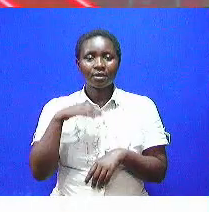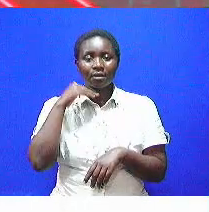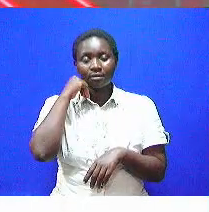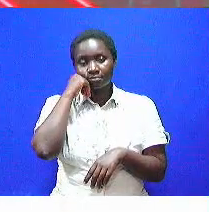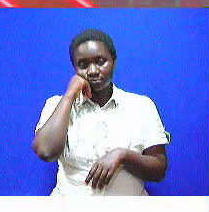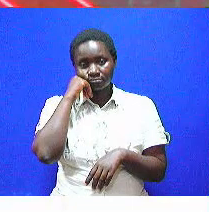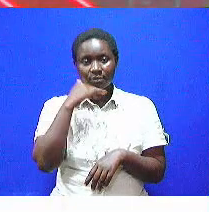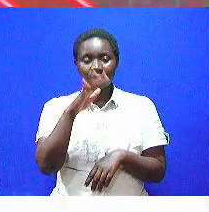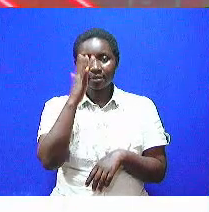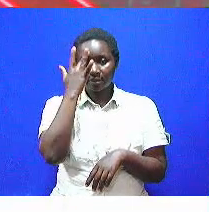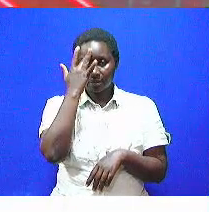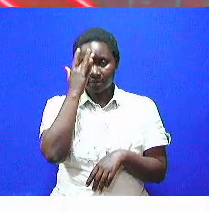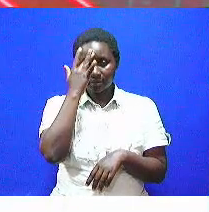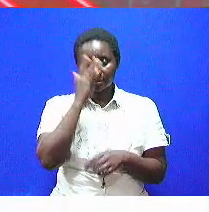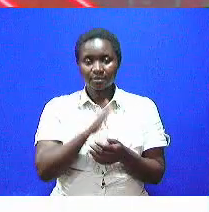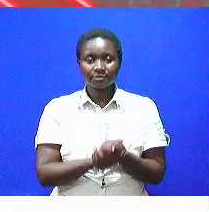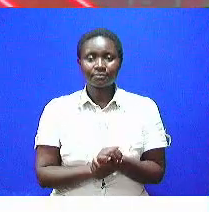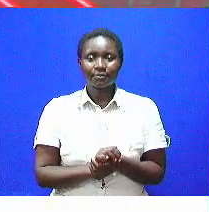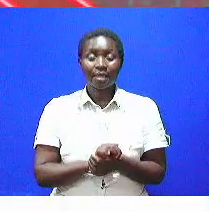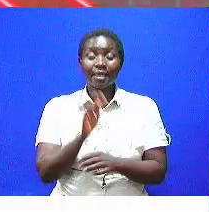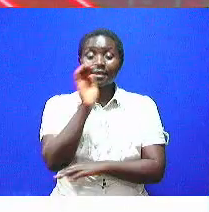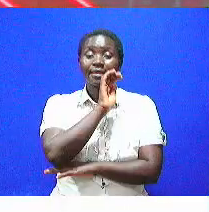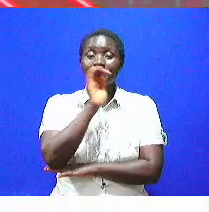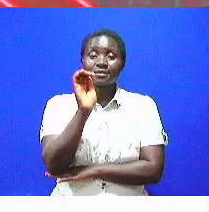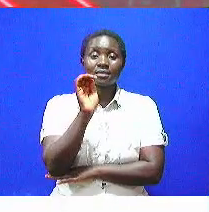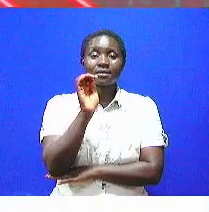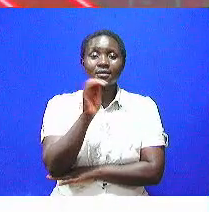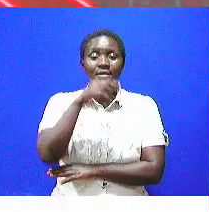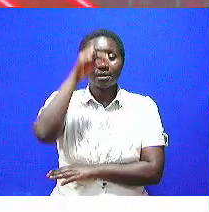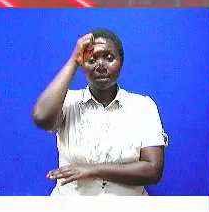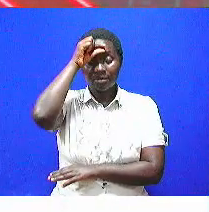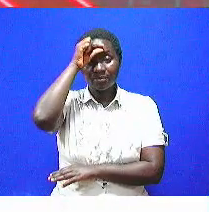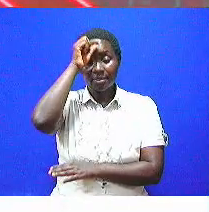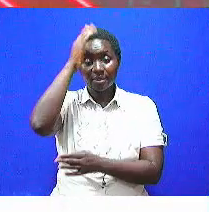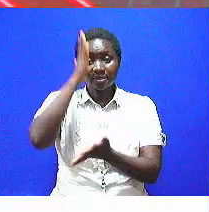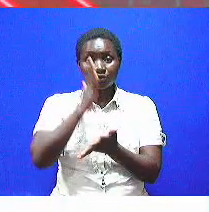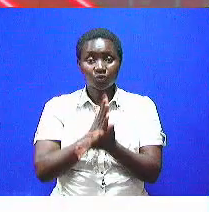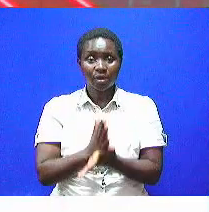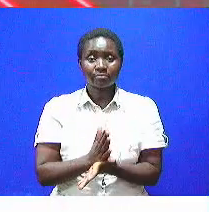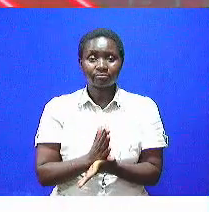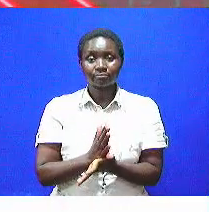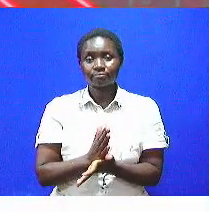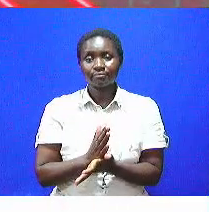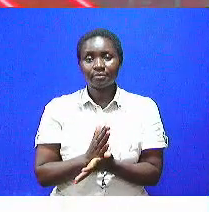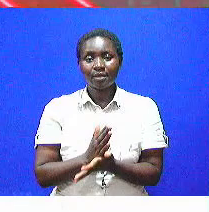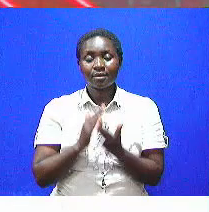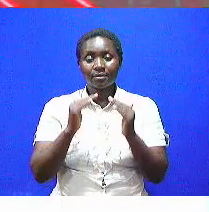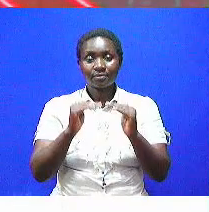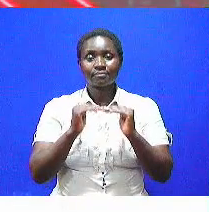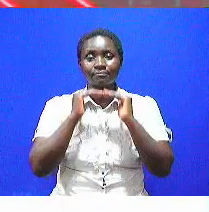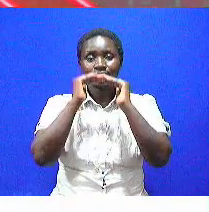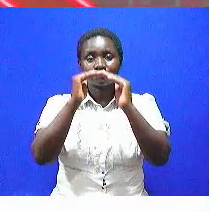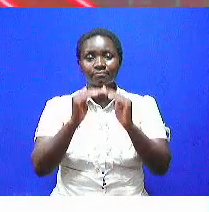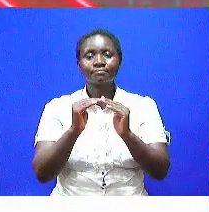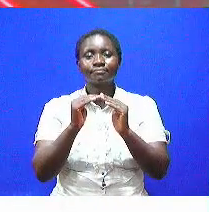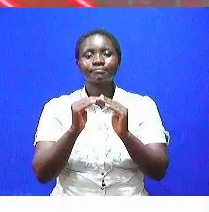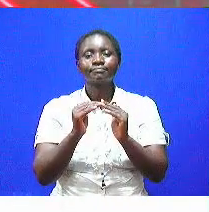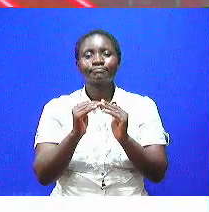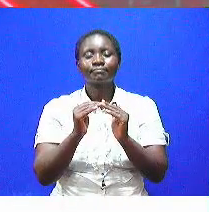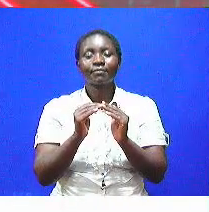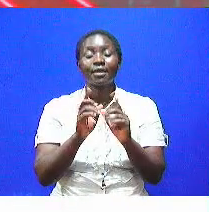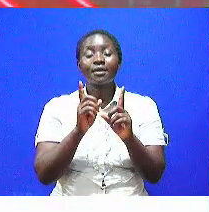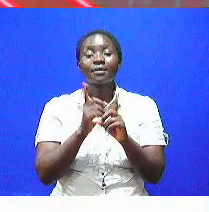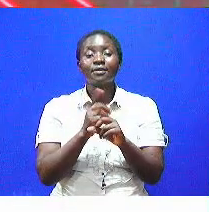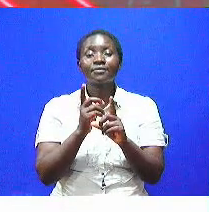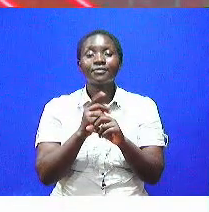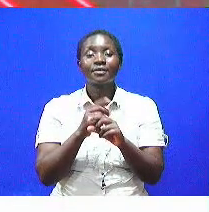bo banyara ko ba bakobori anga serikali ya nyara ko bage kwene kya ya nyara ko bage kuimukia ekerengo gi chi nya gitari a a hime